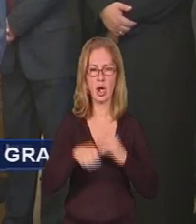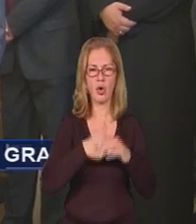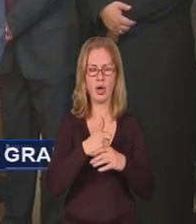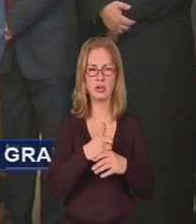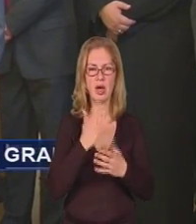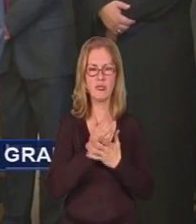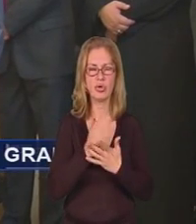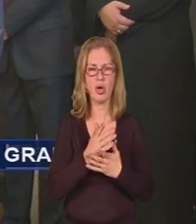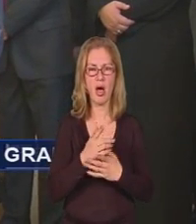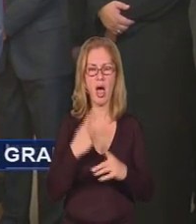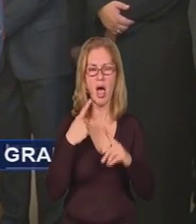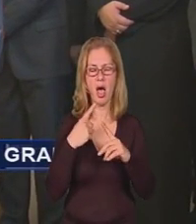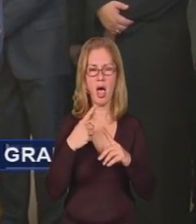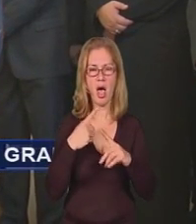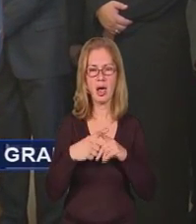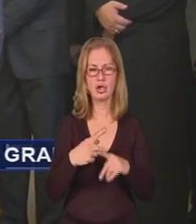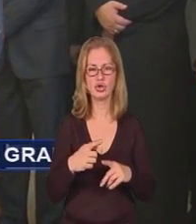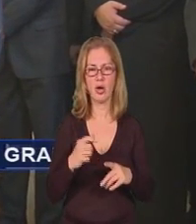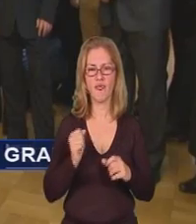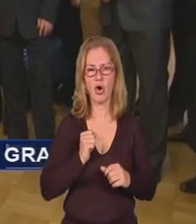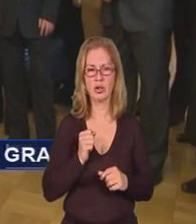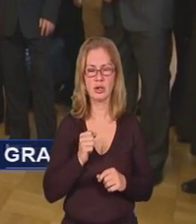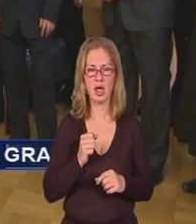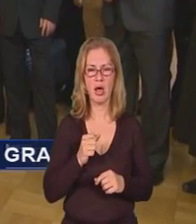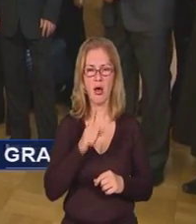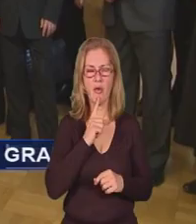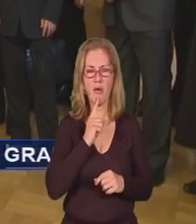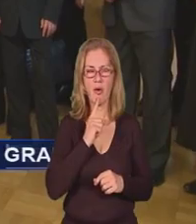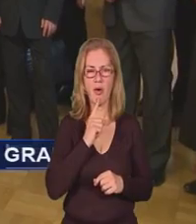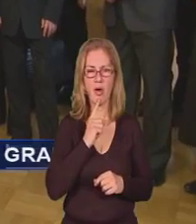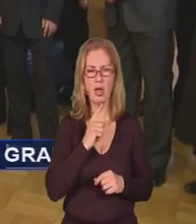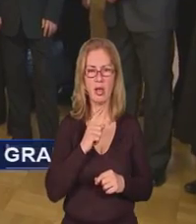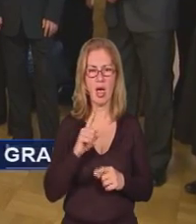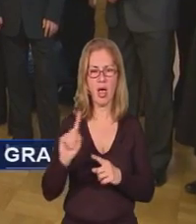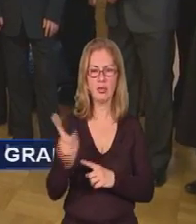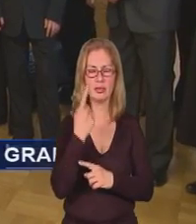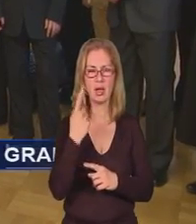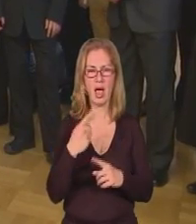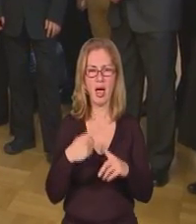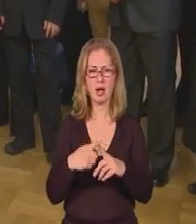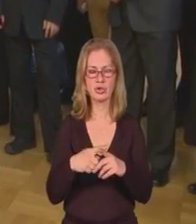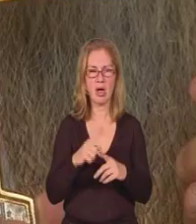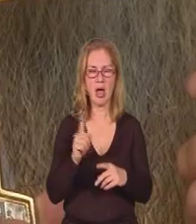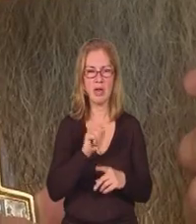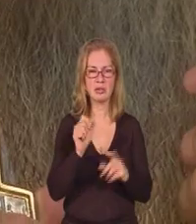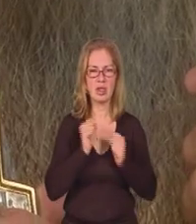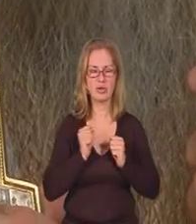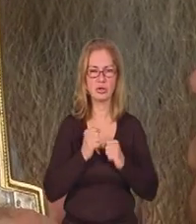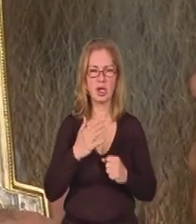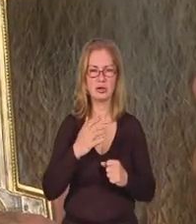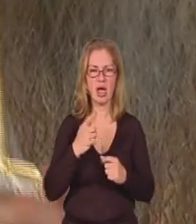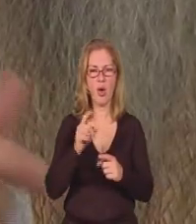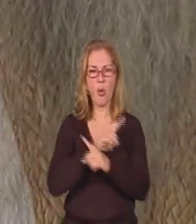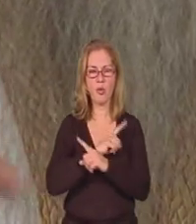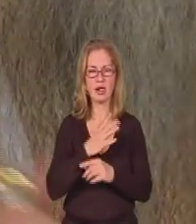Bio je Hristov vojnik koji je odbio poslušnost caru Dioklecijanu, velikom progonitelju hrišćana, izjavivši da se ne plaši da umre